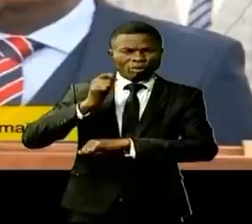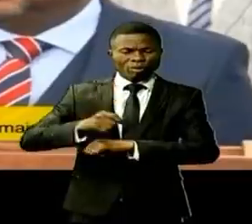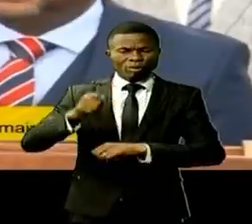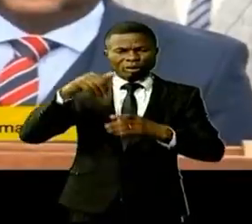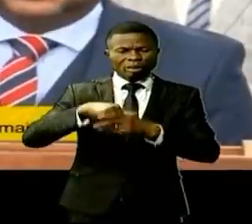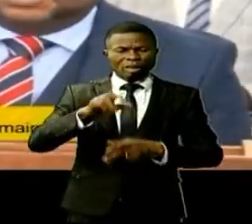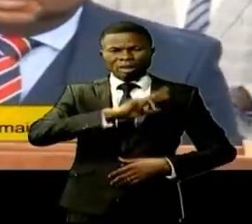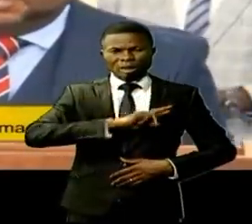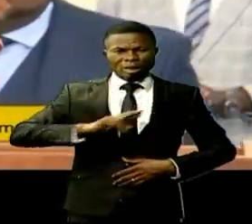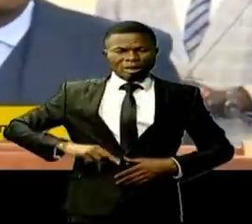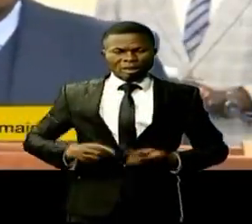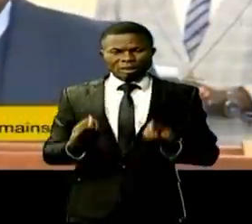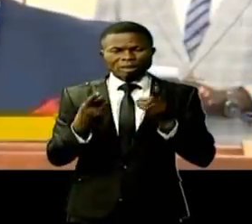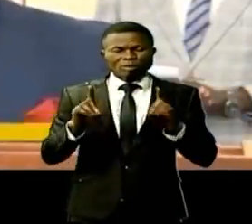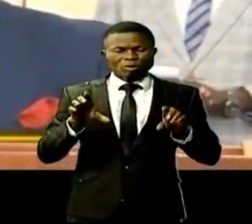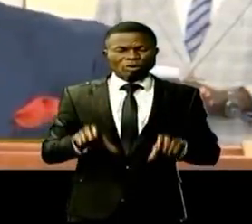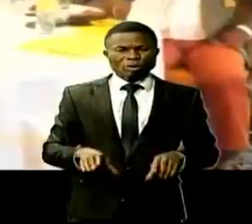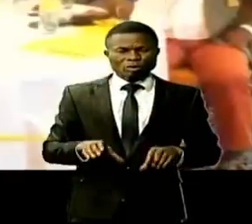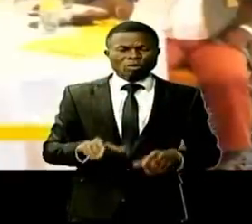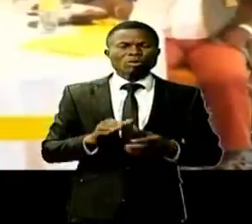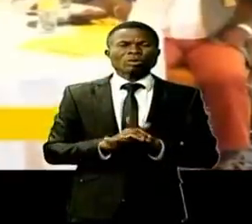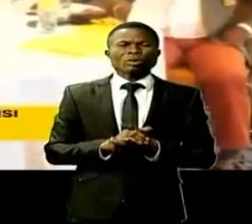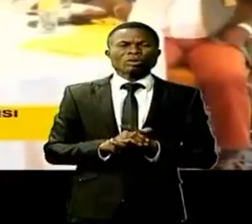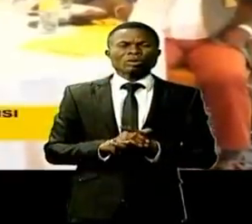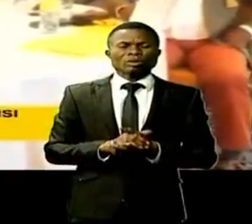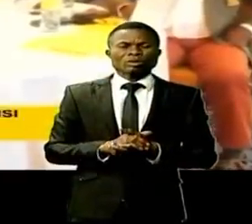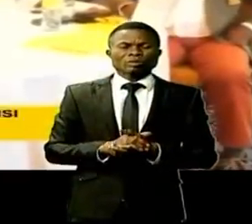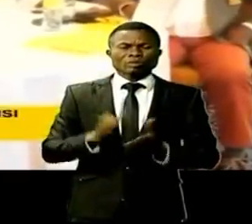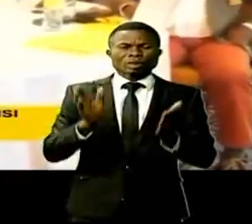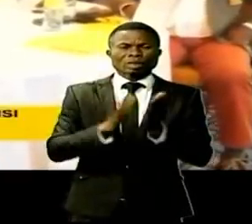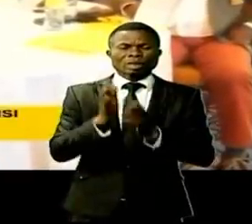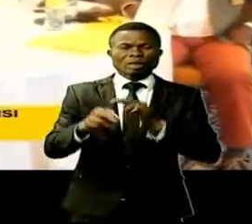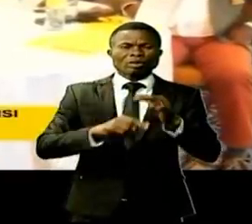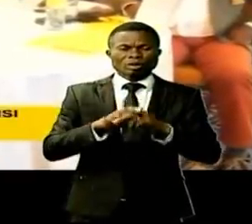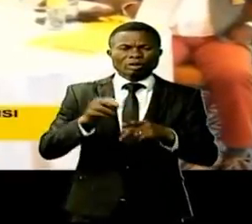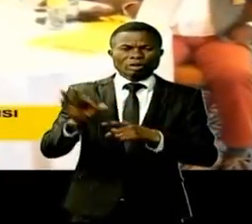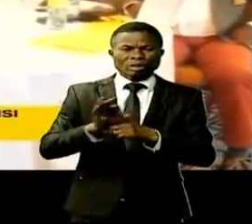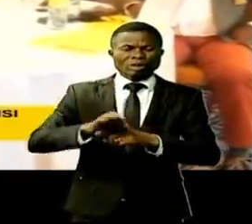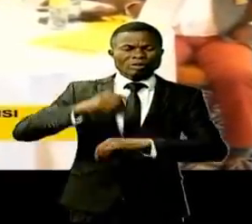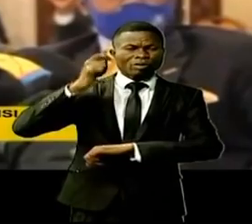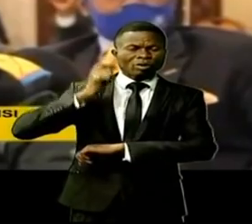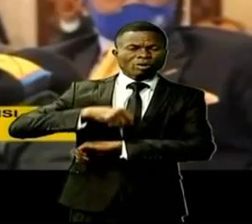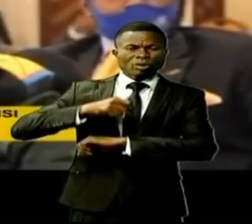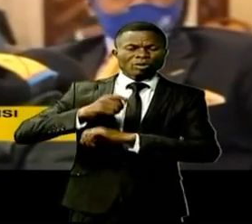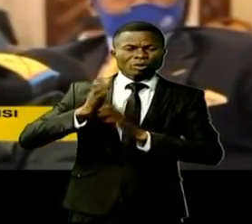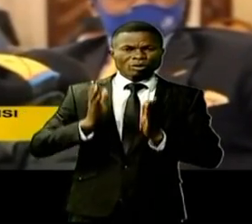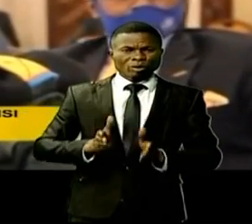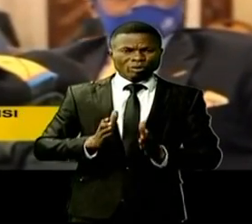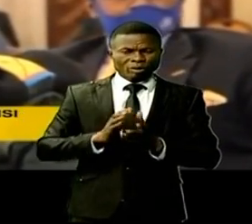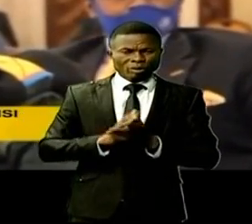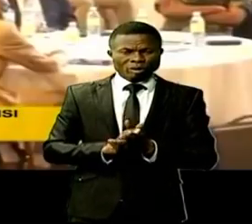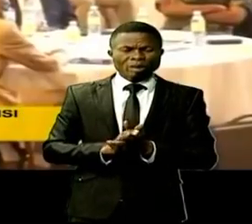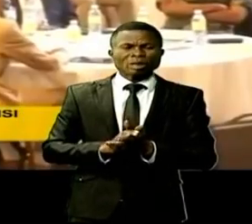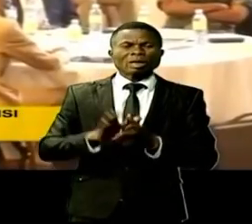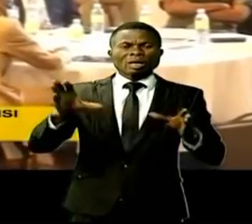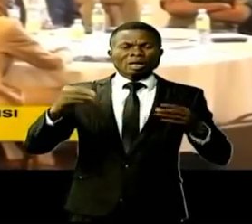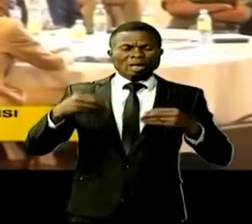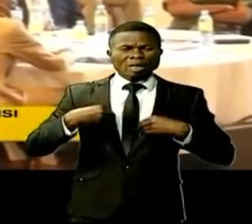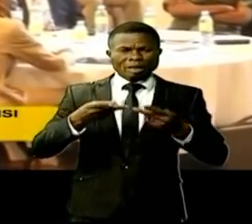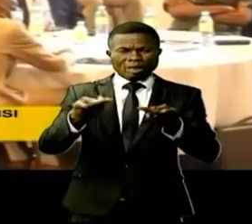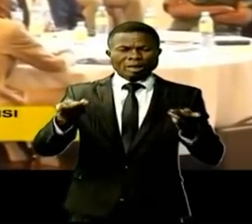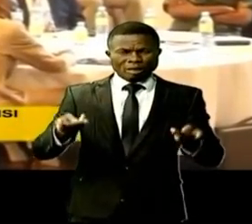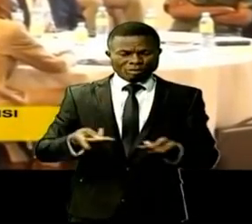République démocratique du Congo. L'Institut national des formations judiciaires a circonscrit les cadres de